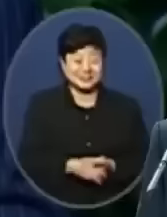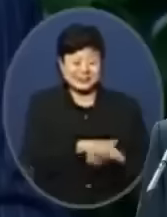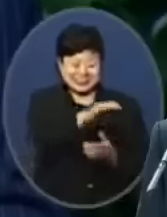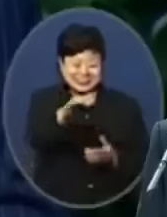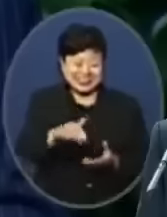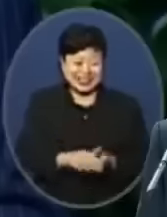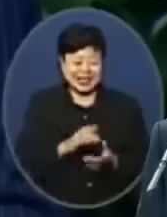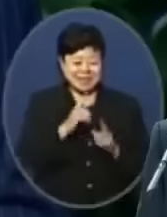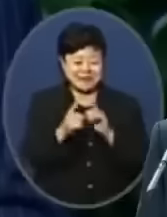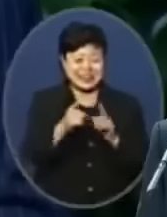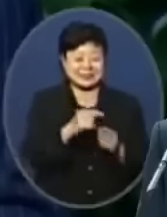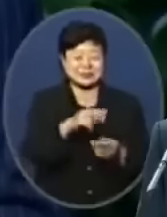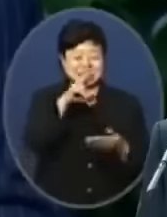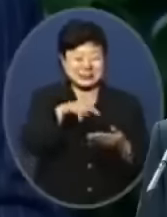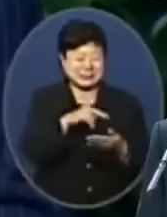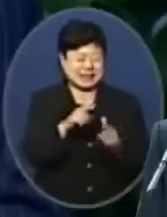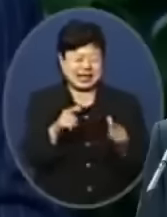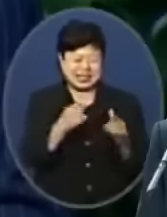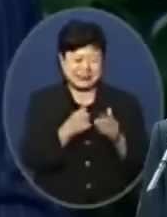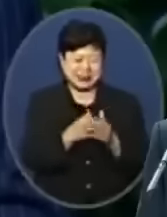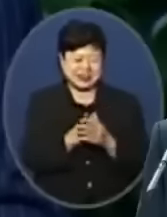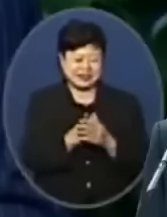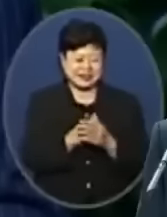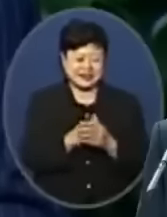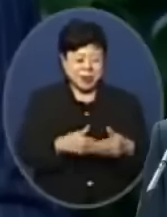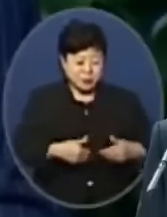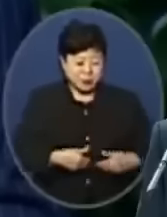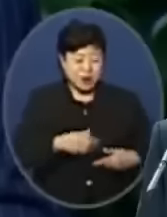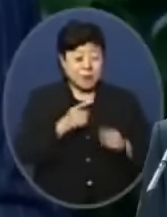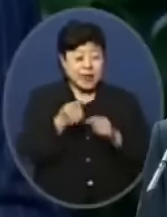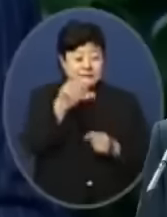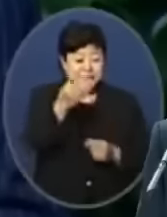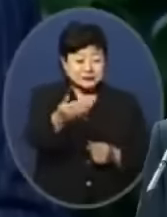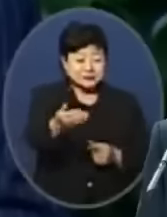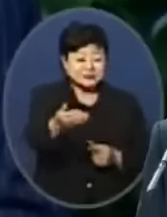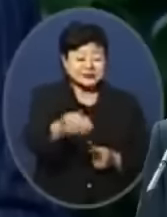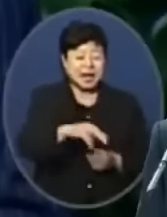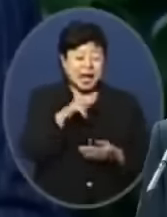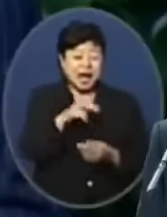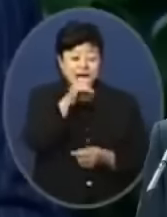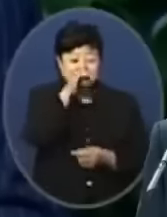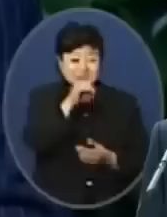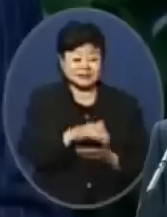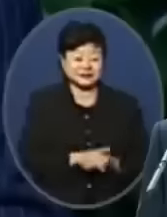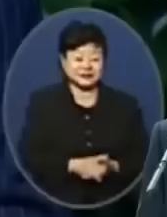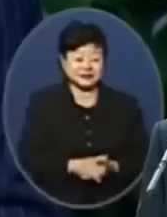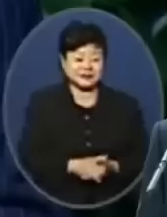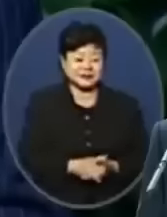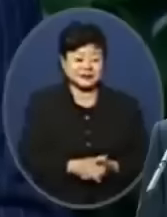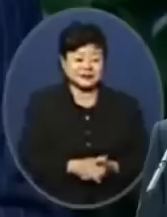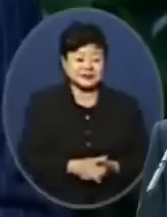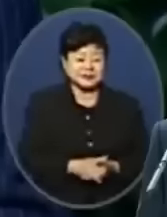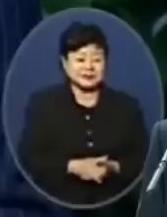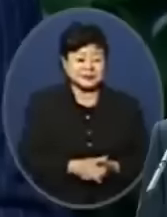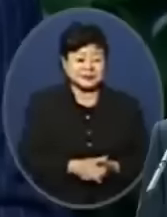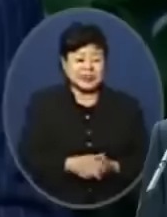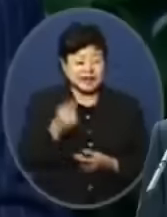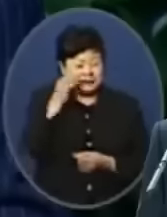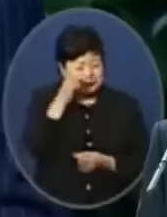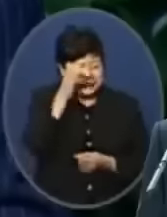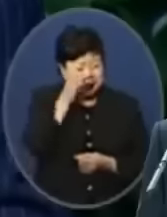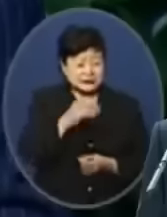우리가 말씀을 안 읽어서 그렇지 필요한 말씀은 다 있는 것입니다. 그것을